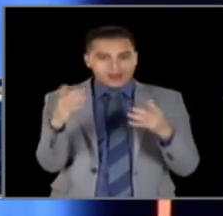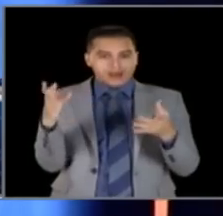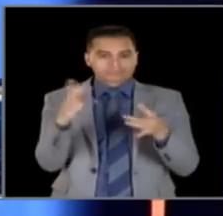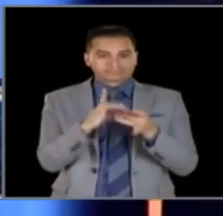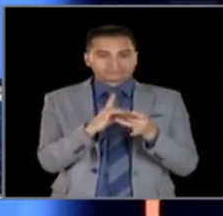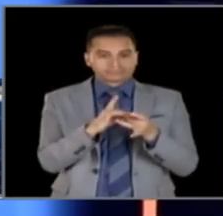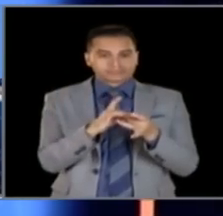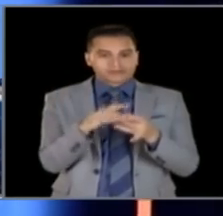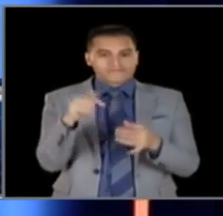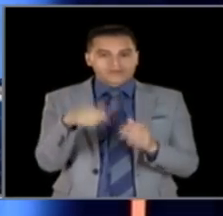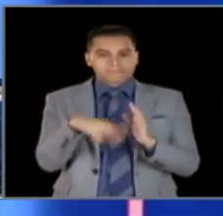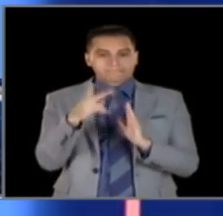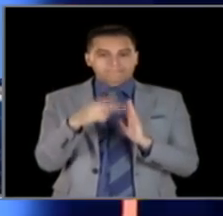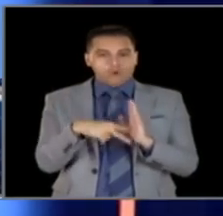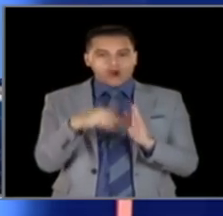1905؟